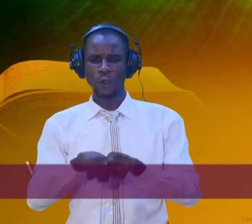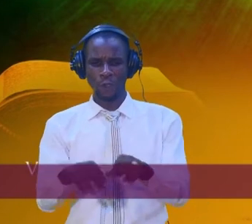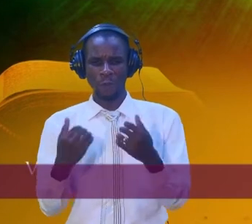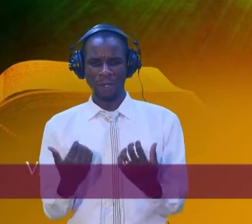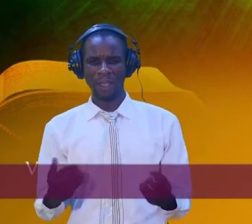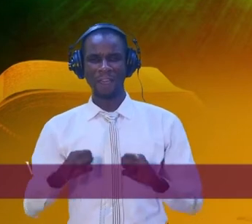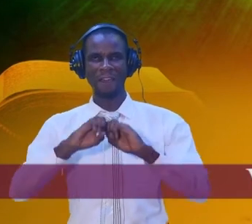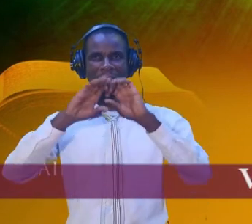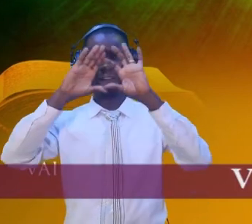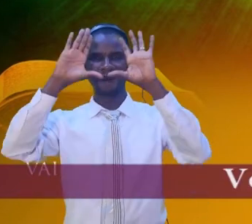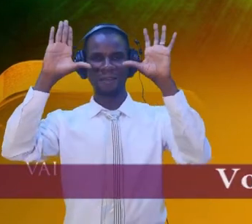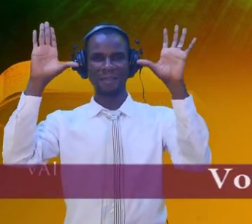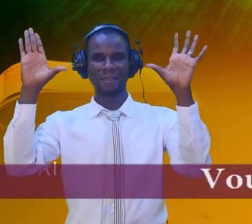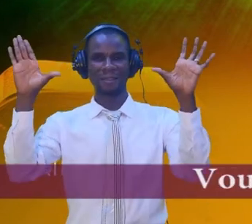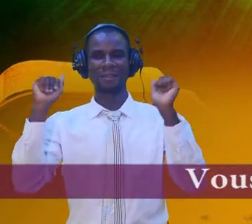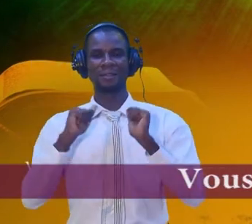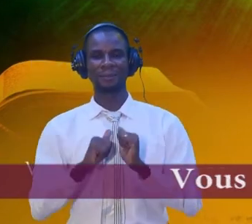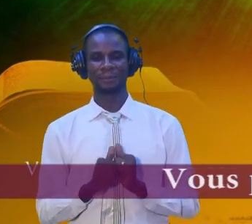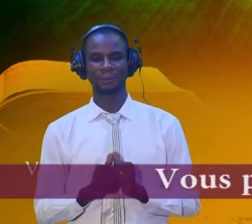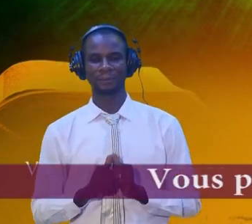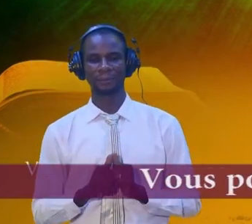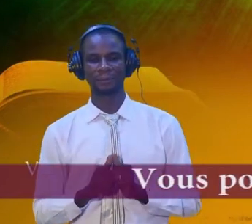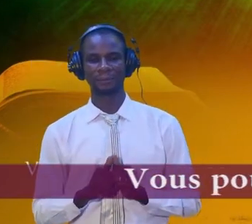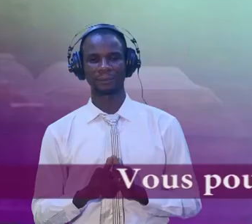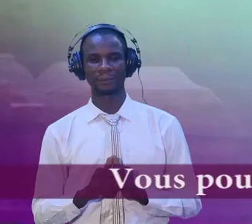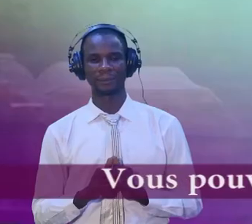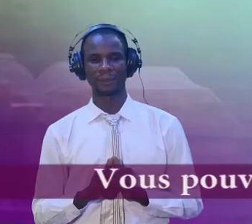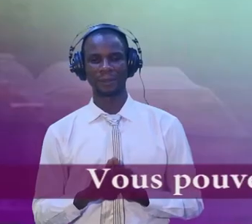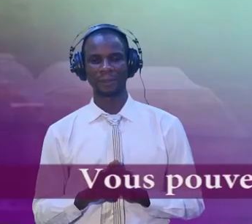Bwana, enendeni kama watoto wa nuru.